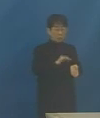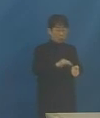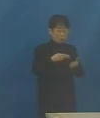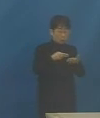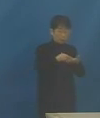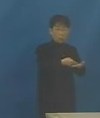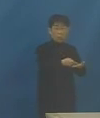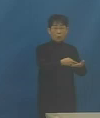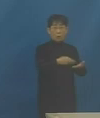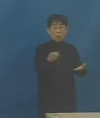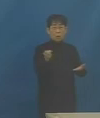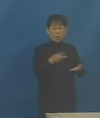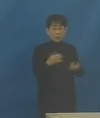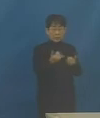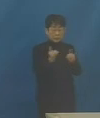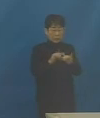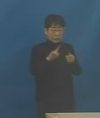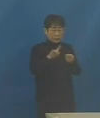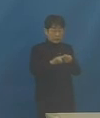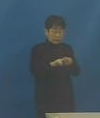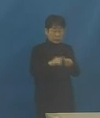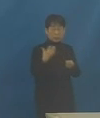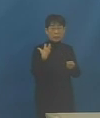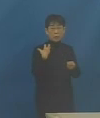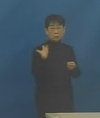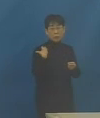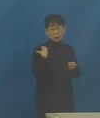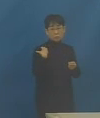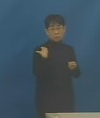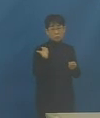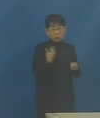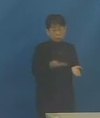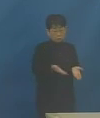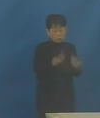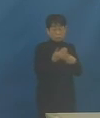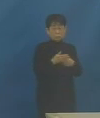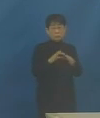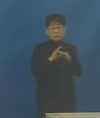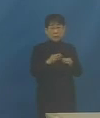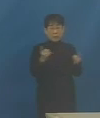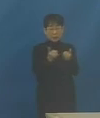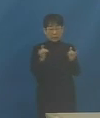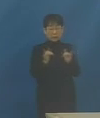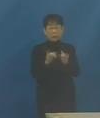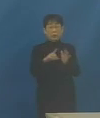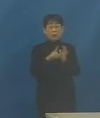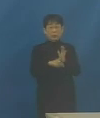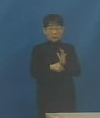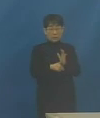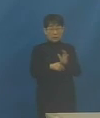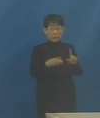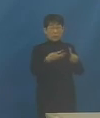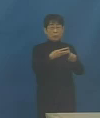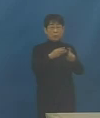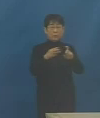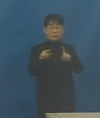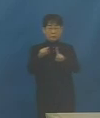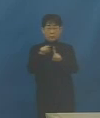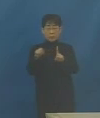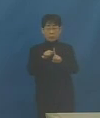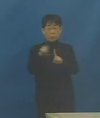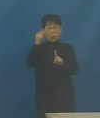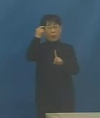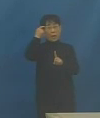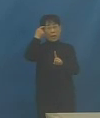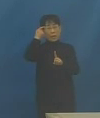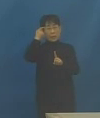や社会的負担は減ることになりますし経済社会活動へのインパクトbusy pも考えてそれがやはり重要だと思うんです